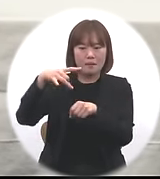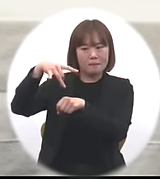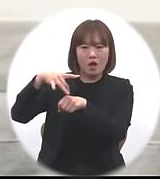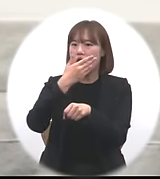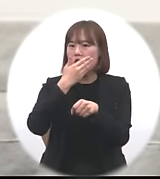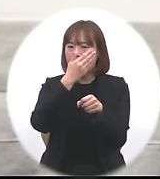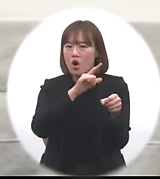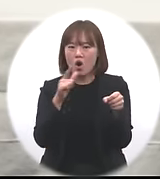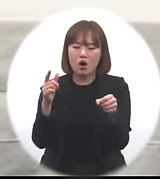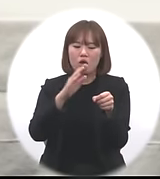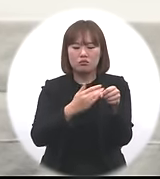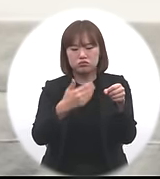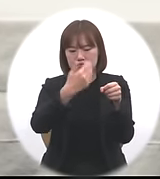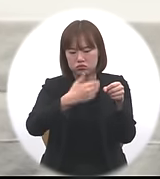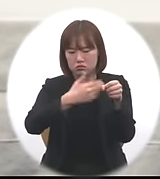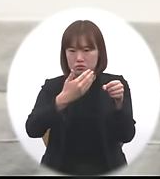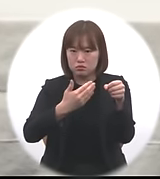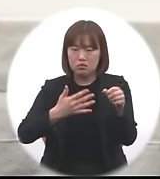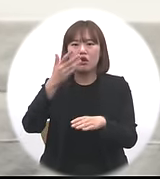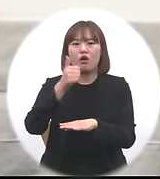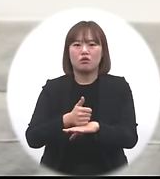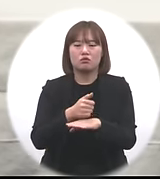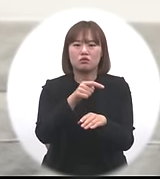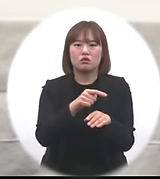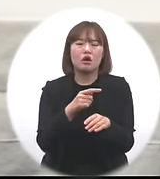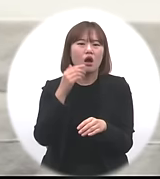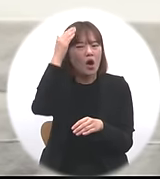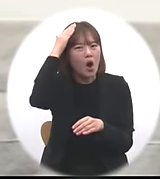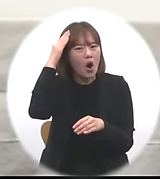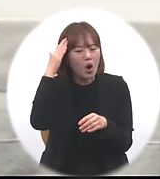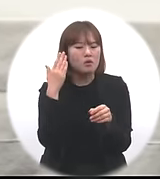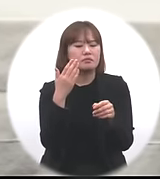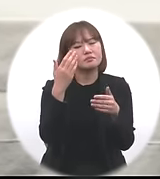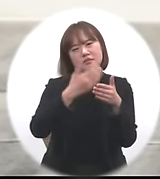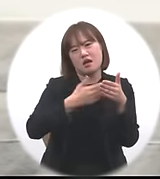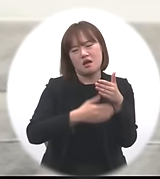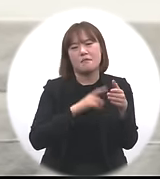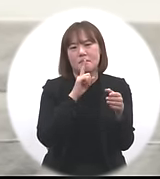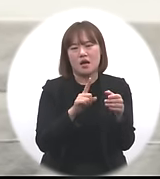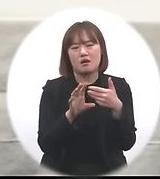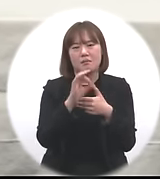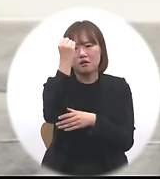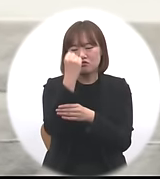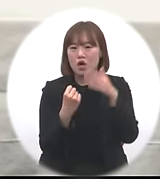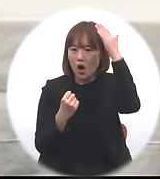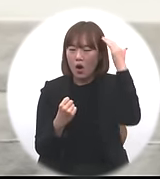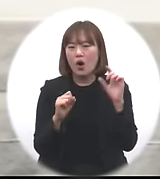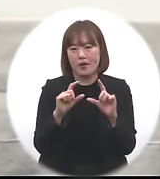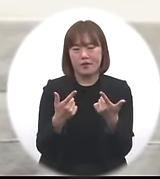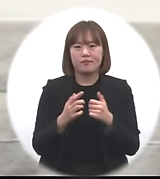깨졌고요. 그 자리에 칼슘하고 인들이 계속 빠져나오게 됩니다. 저러다가 나중에 저 자리에 때가 끼면 까매지는